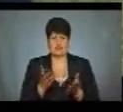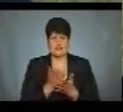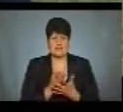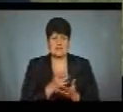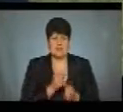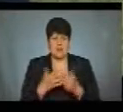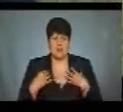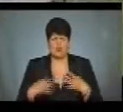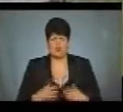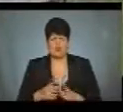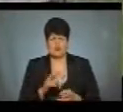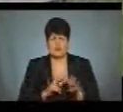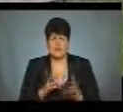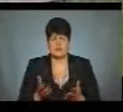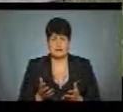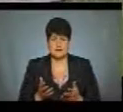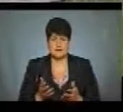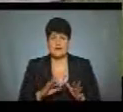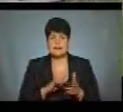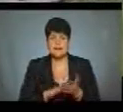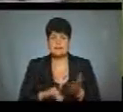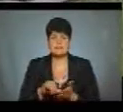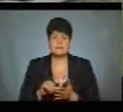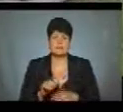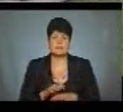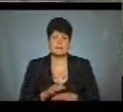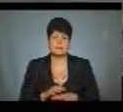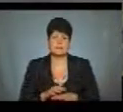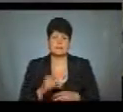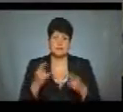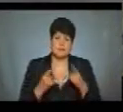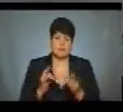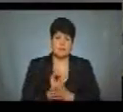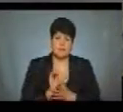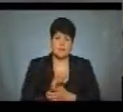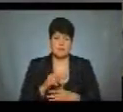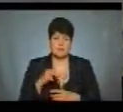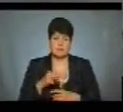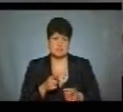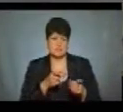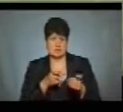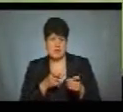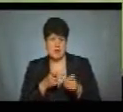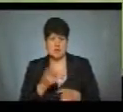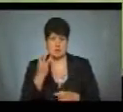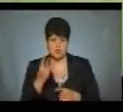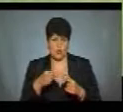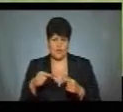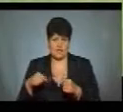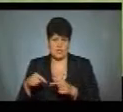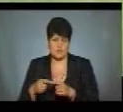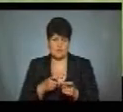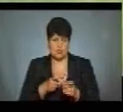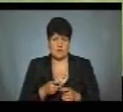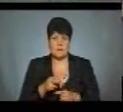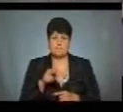ощуп шукати. Далі представники засобів масової інформації пішли на вогневий рубіж, де стріляли із трьох видів зброї –